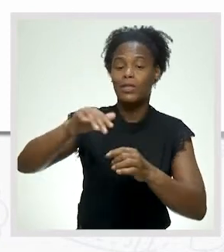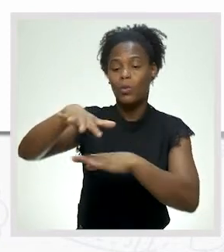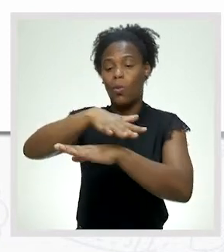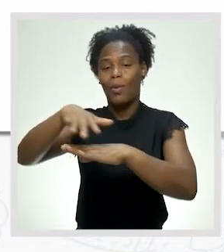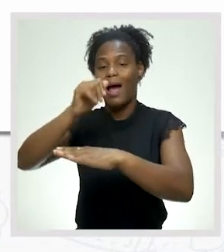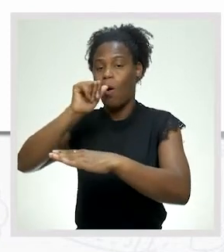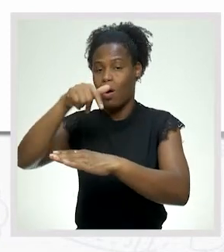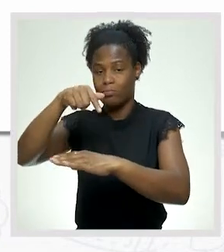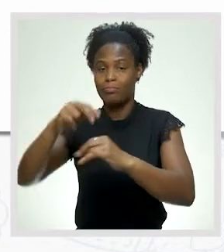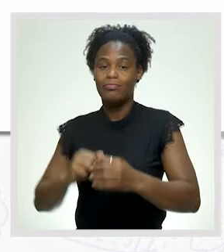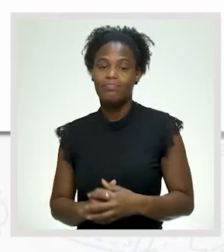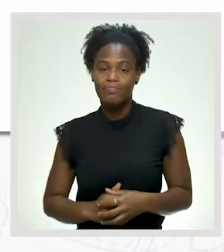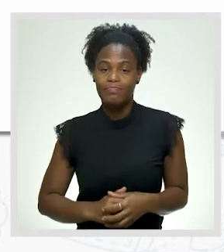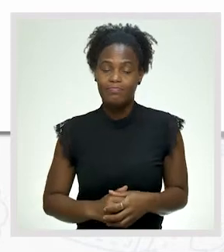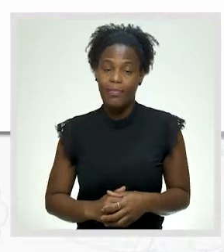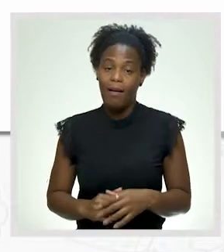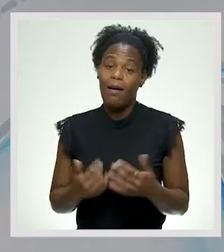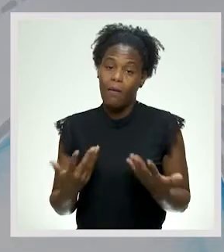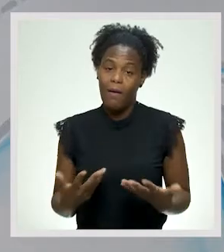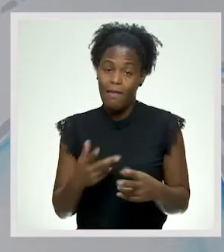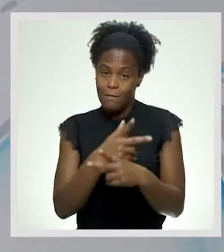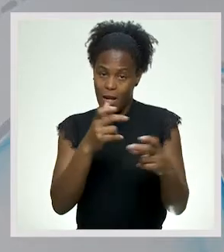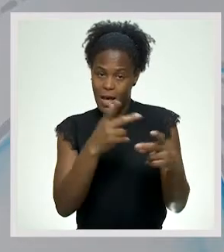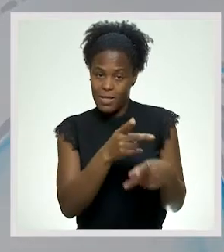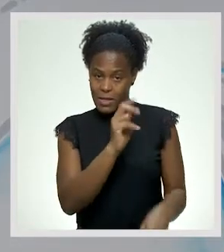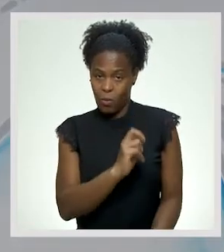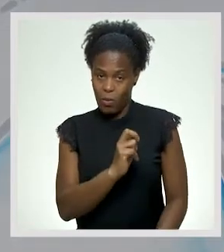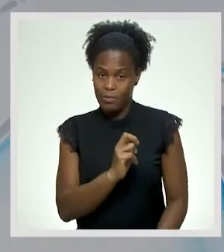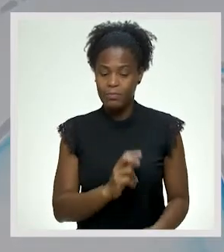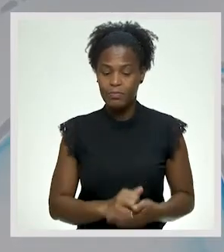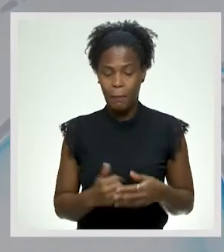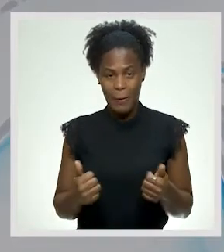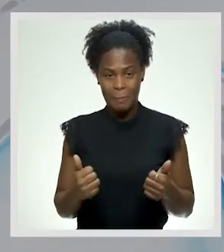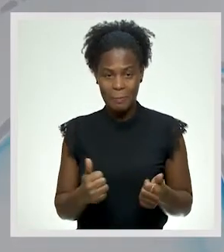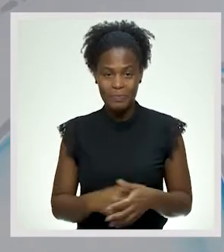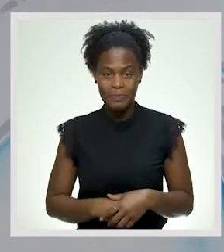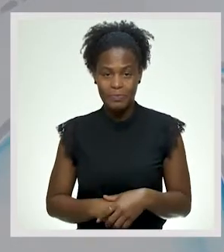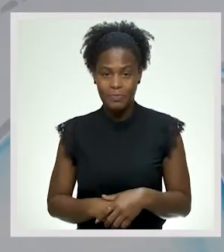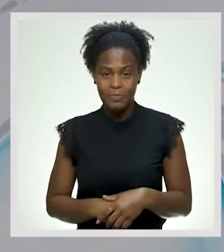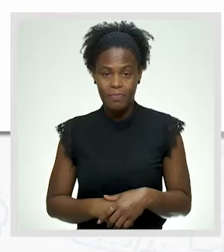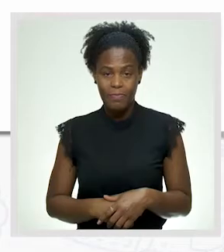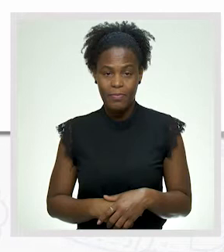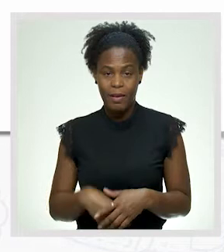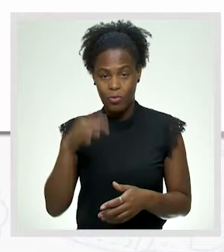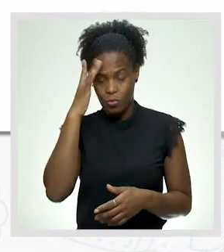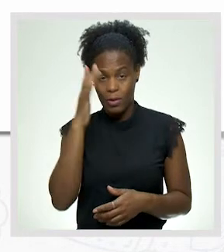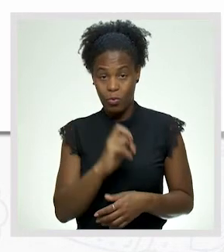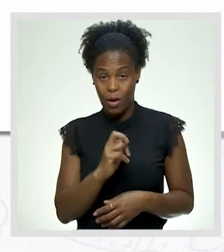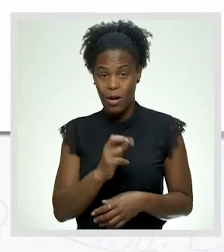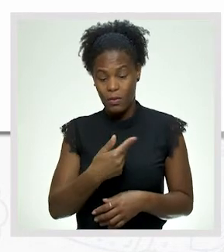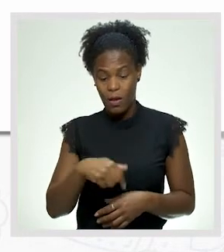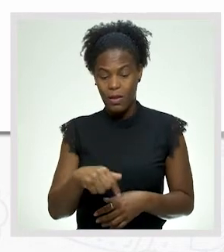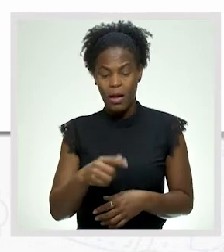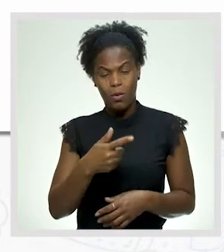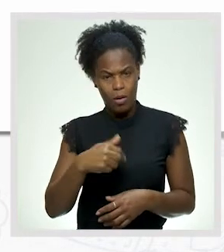lagune. Maintenant, phrase 3, c'est bien. Et en 3,